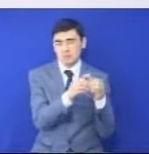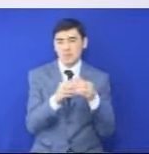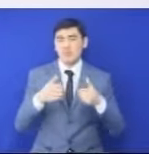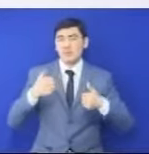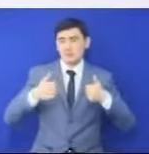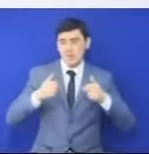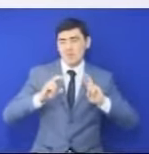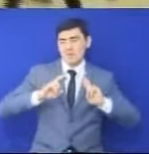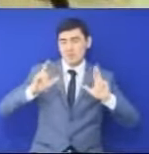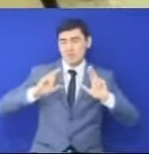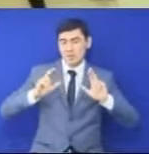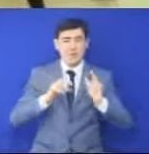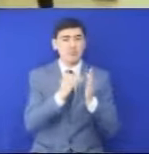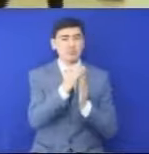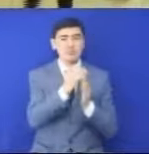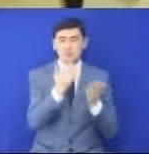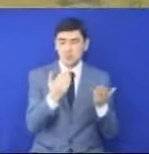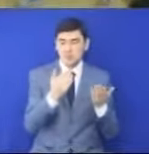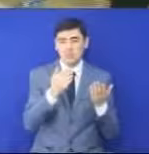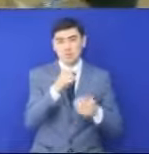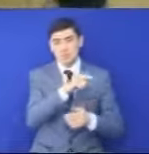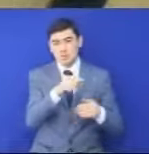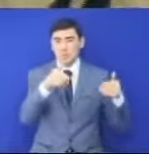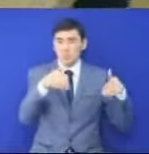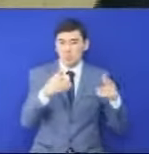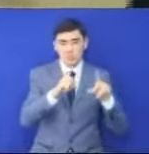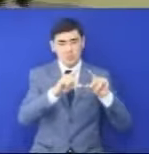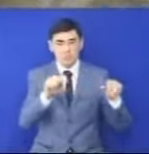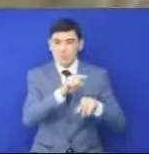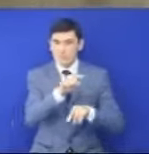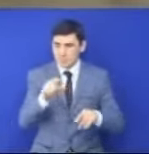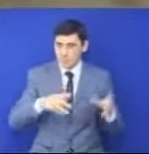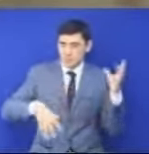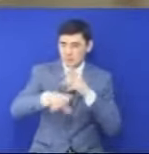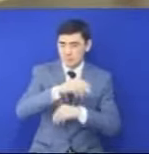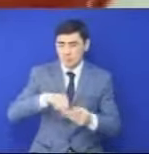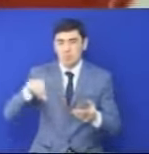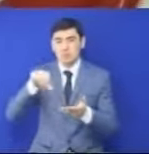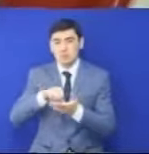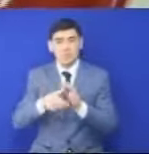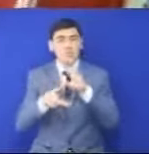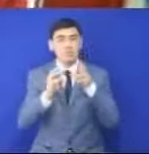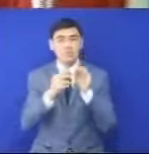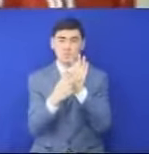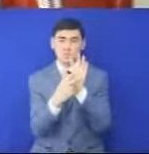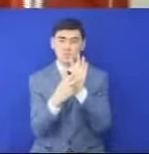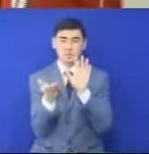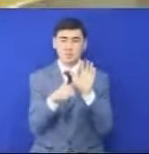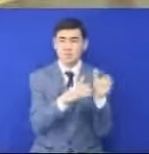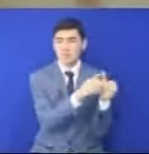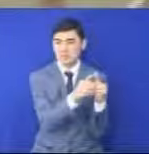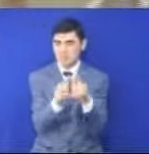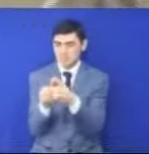коллективы высших учебных заведений, колледжей, школ, а также различных учреждений нашего города. Всего 8 команд.